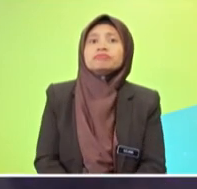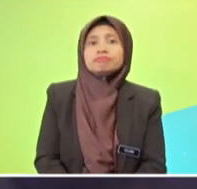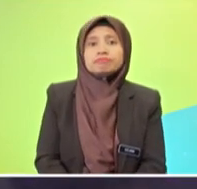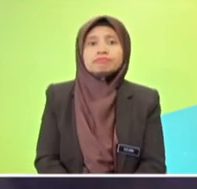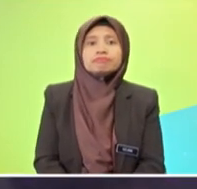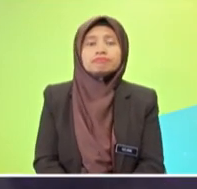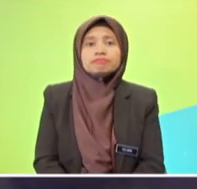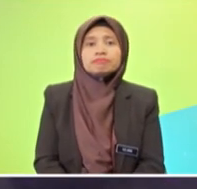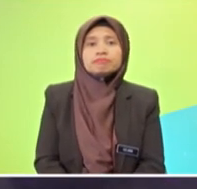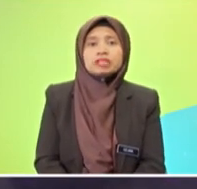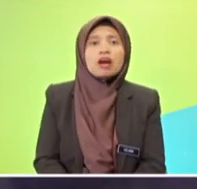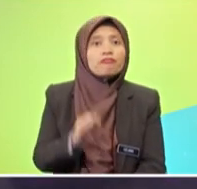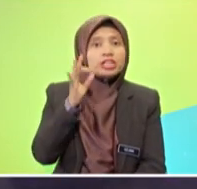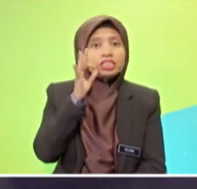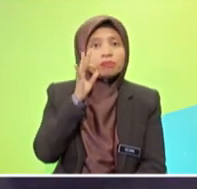iya